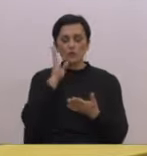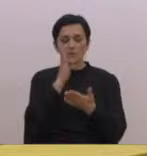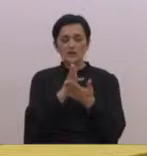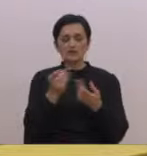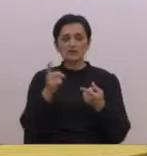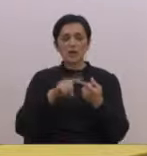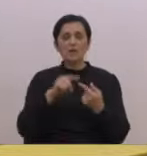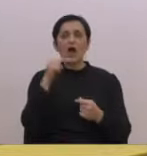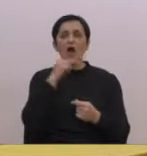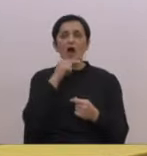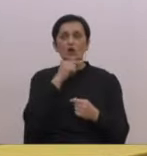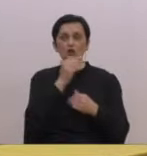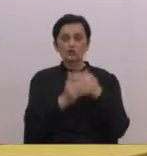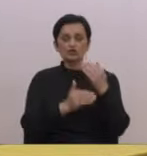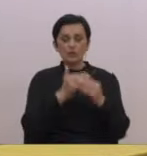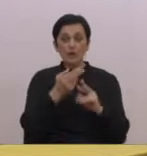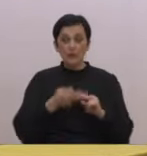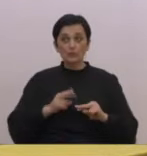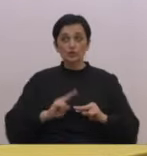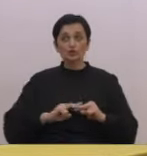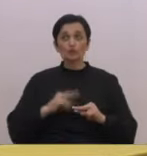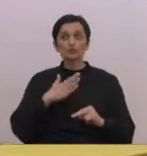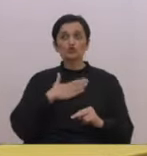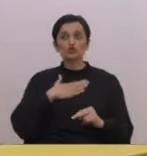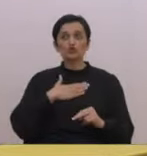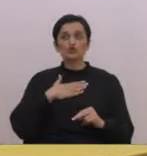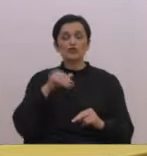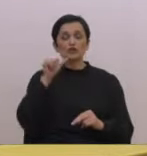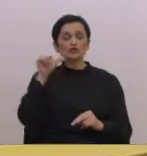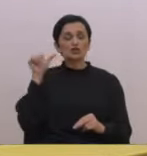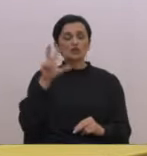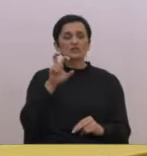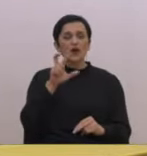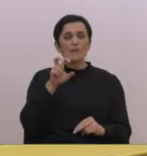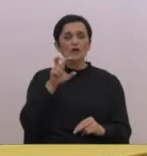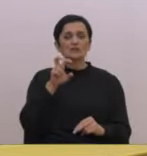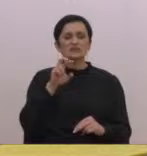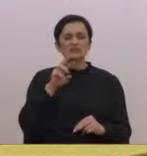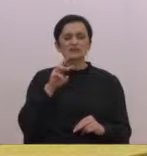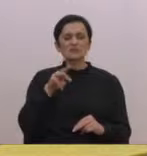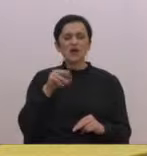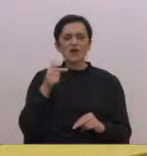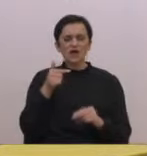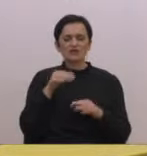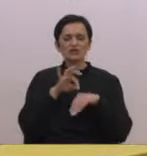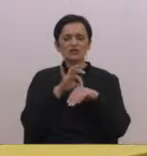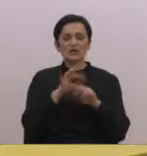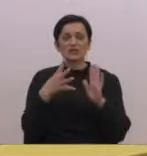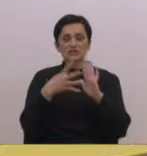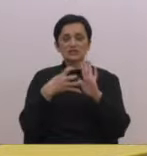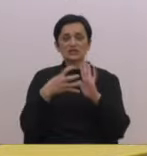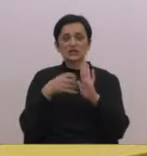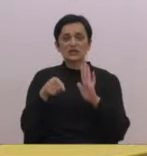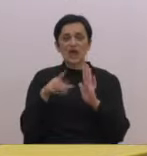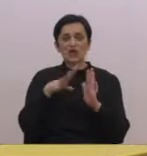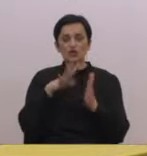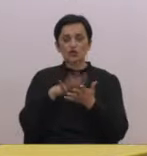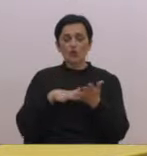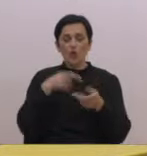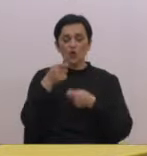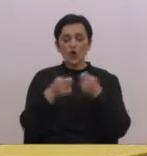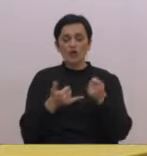იქნება ეკონომიკურ წარმატებასთან. ამიტომ ჩვენ შარშან 300 მეგავატზე ჩავატარეთ აუქციონი 900 მეგავატამდე იყო განცხადებები. წელს